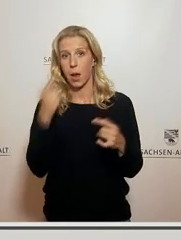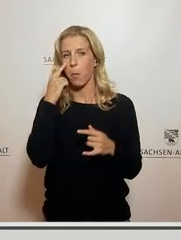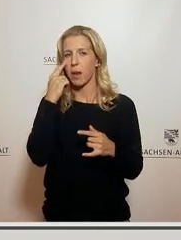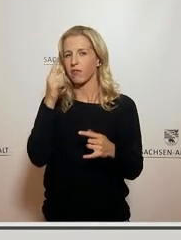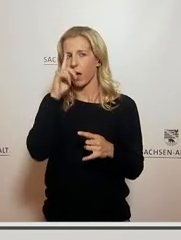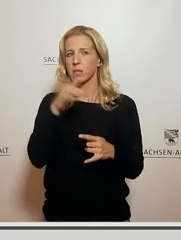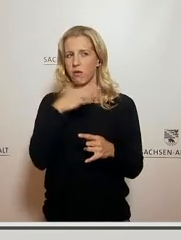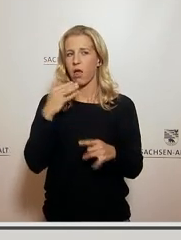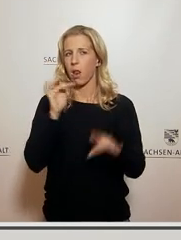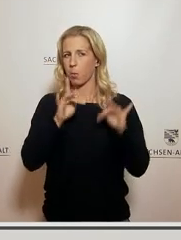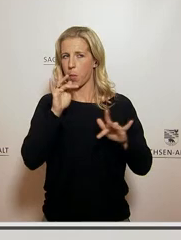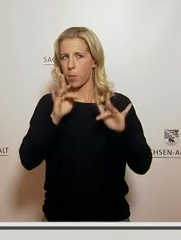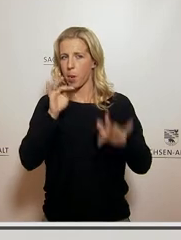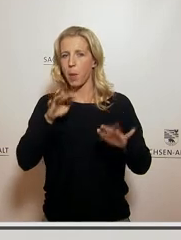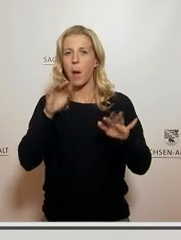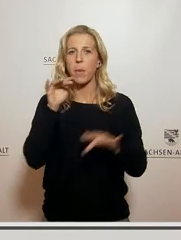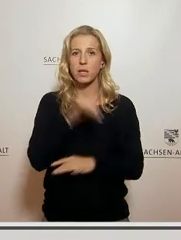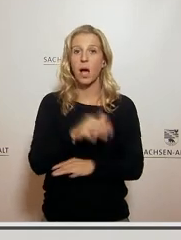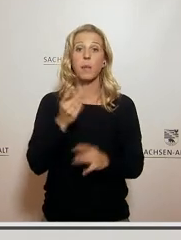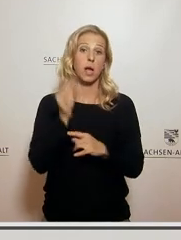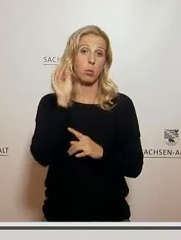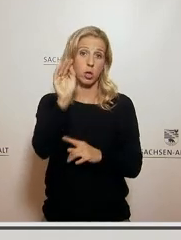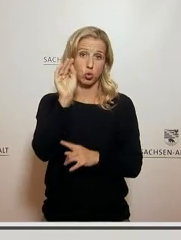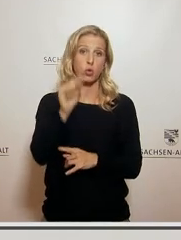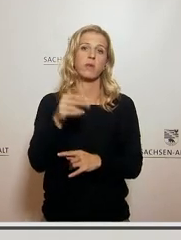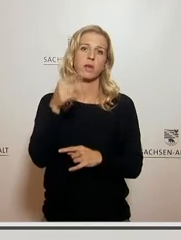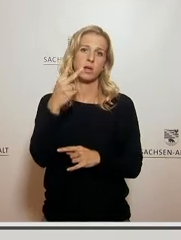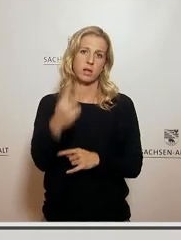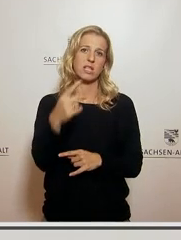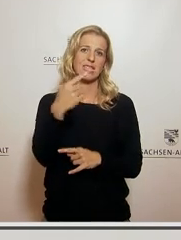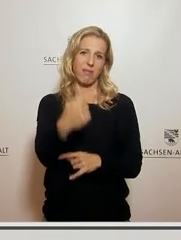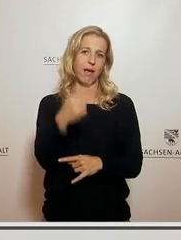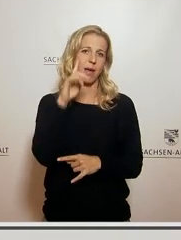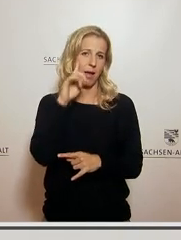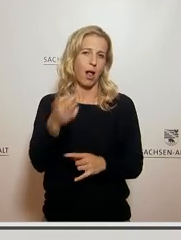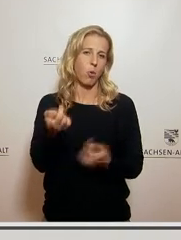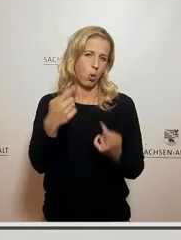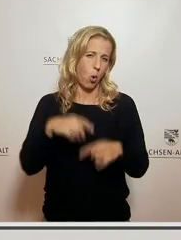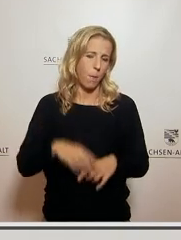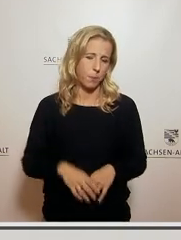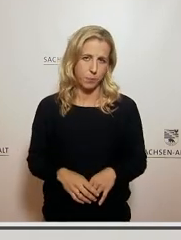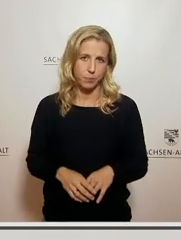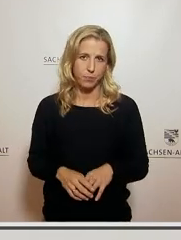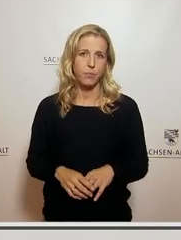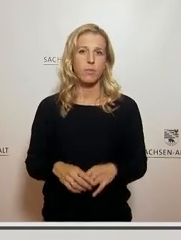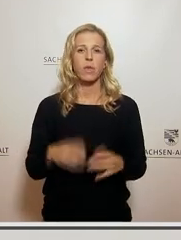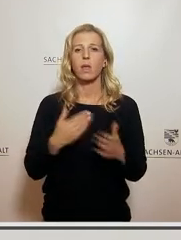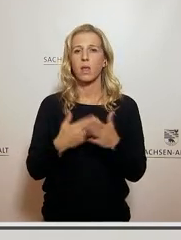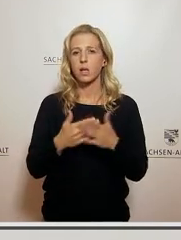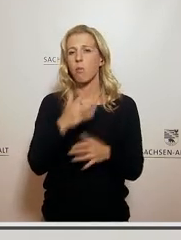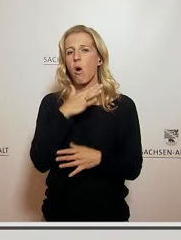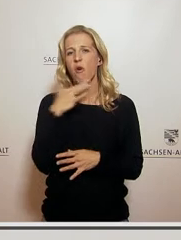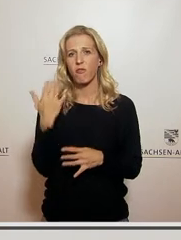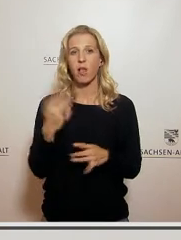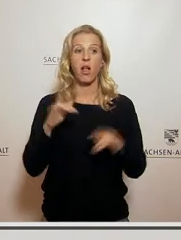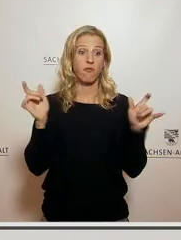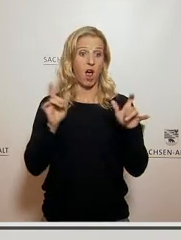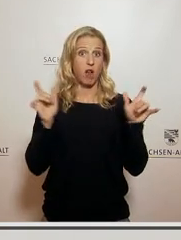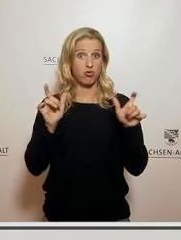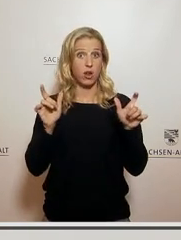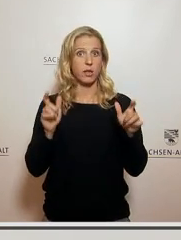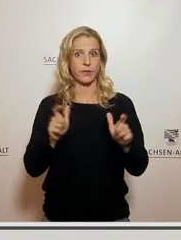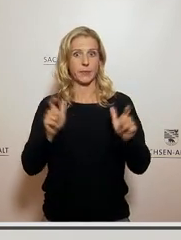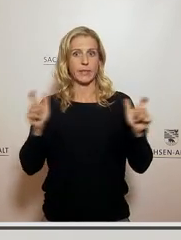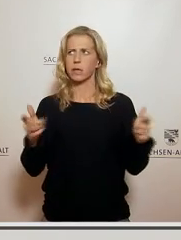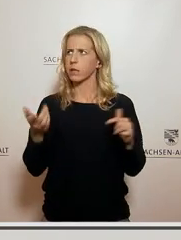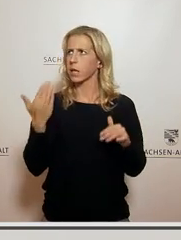sieht, zukünftig ein anderes Verhalten hinzukommt. Es kommen ja jetzt auch mittlerweile große Veranstalter dazu, wie gestern